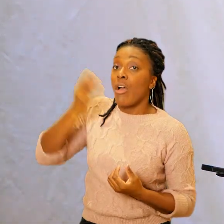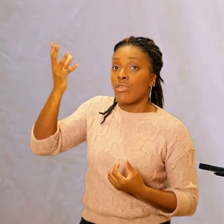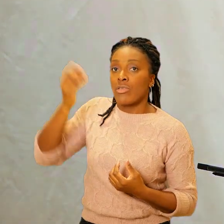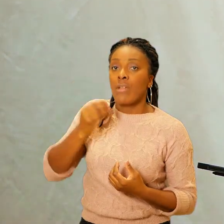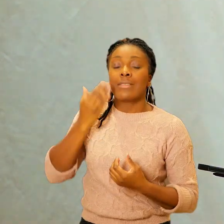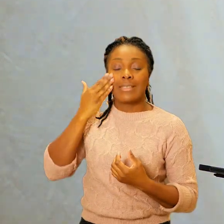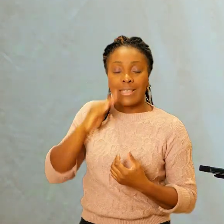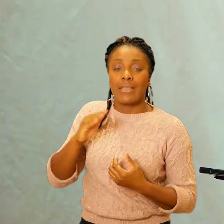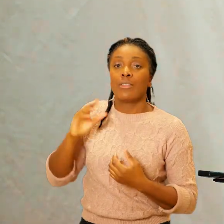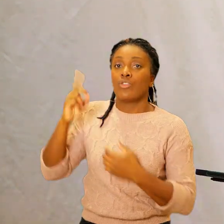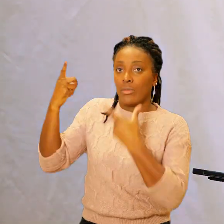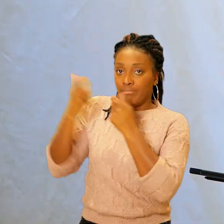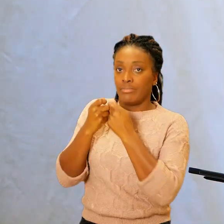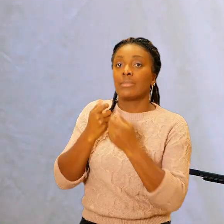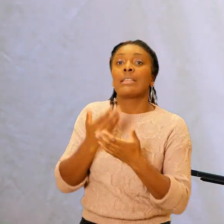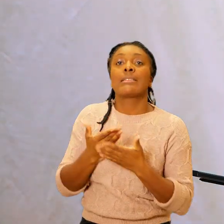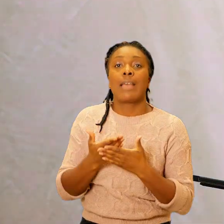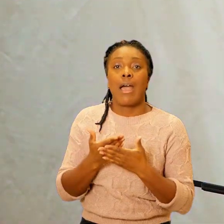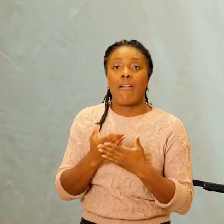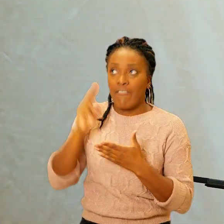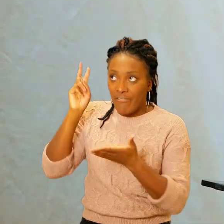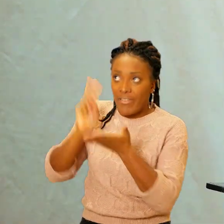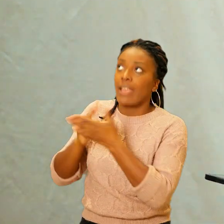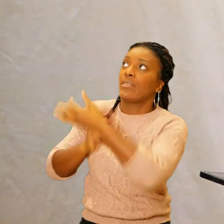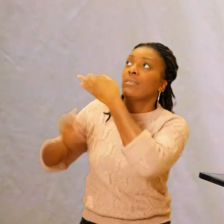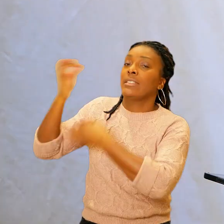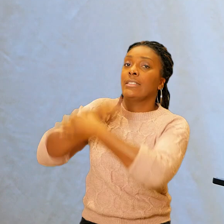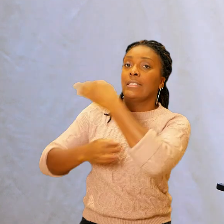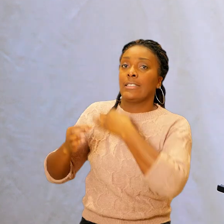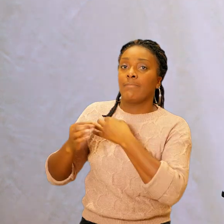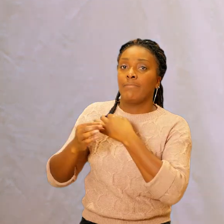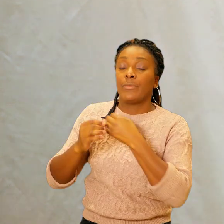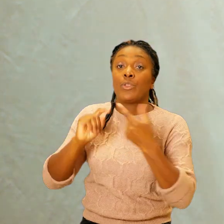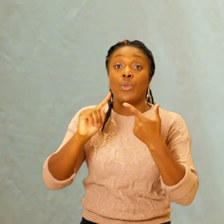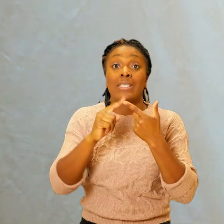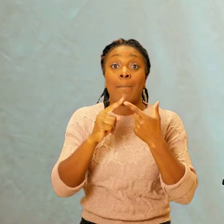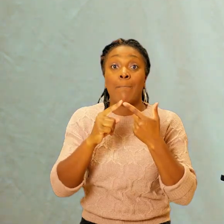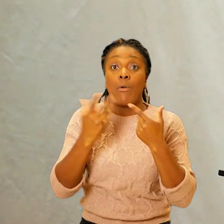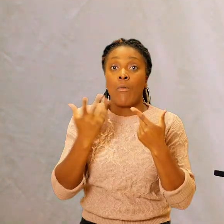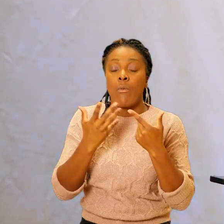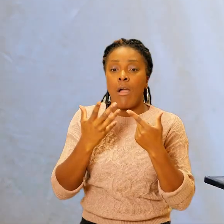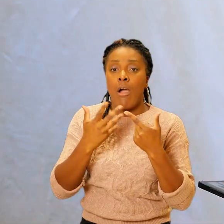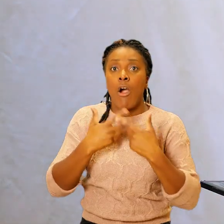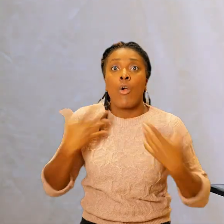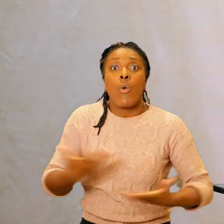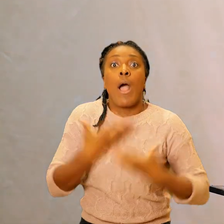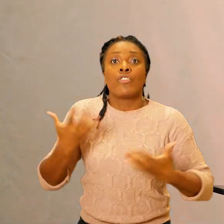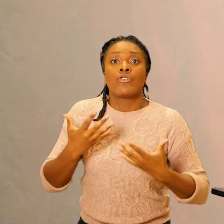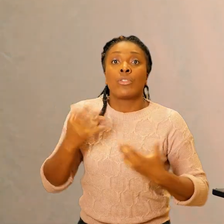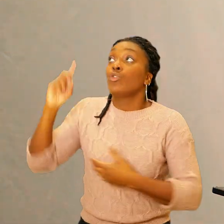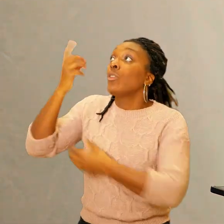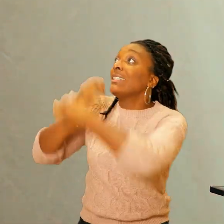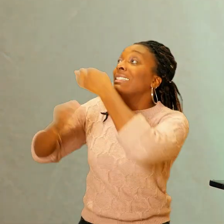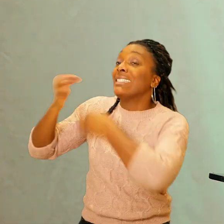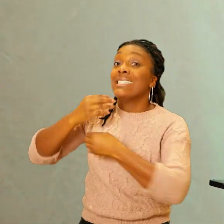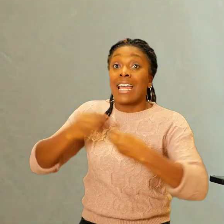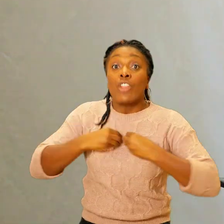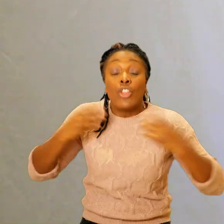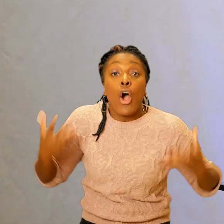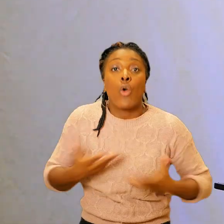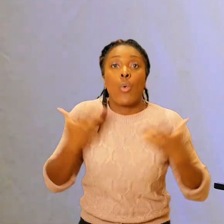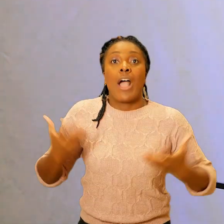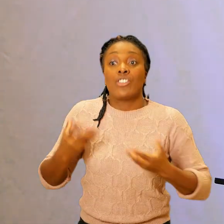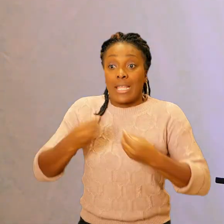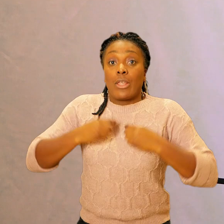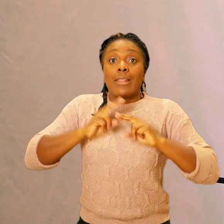te propulser en avant. Le deuxième point, exhorter, c'est encourager. La parole de Dieu, elle est porteuse de paix. La paix de